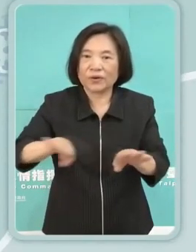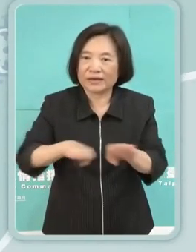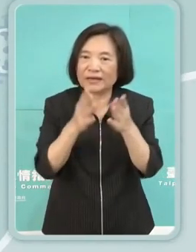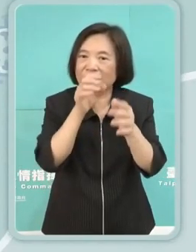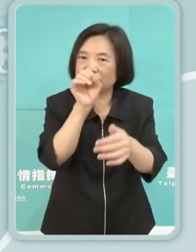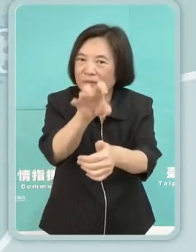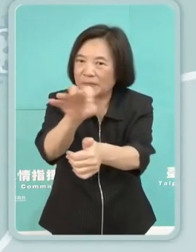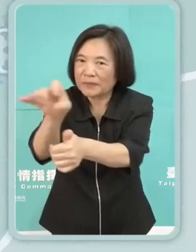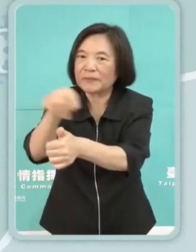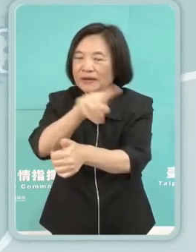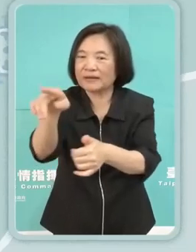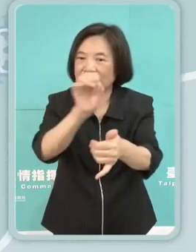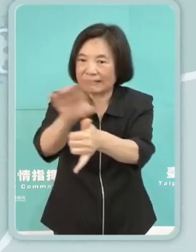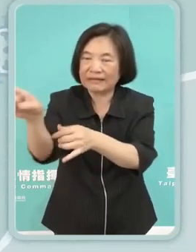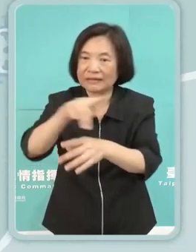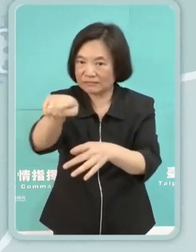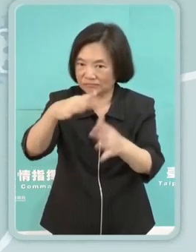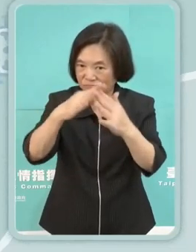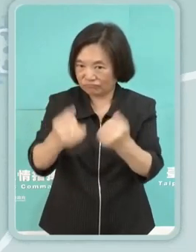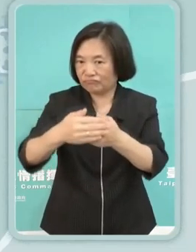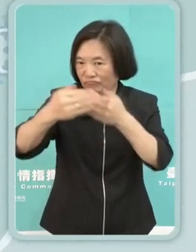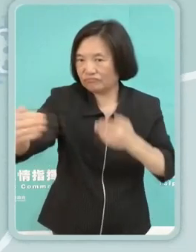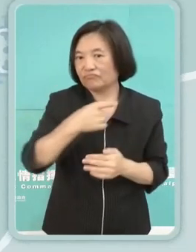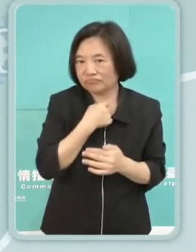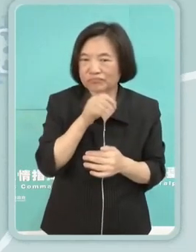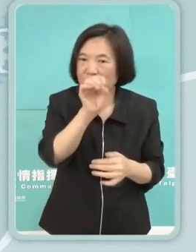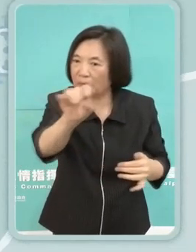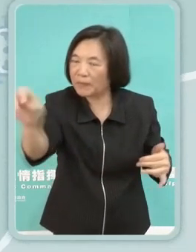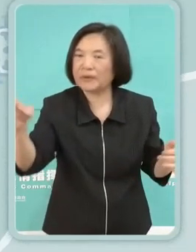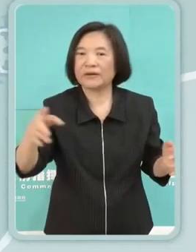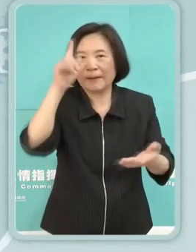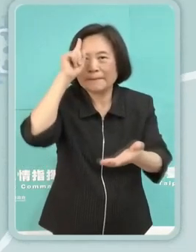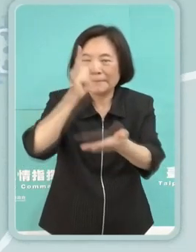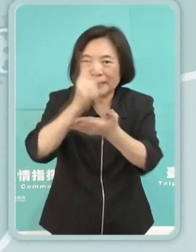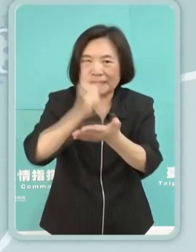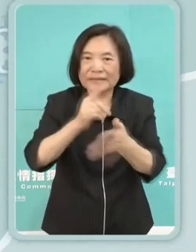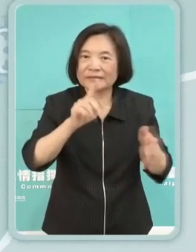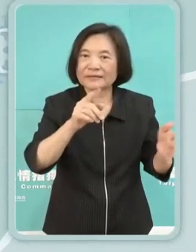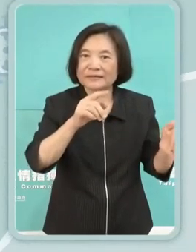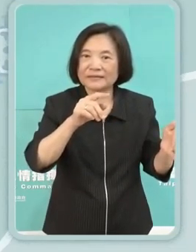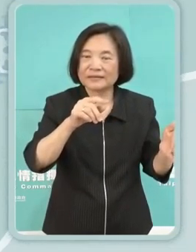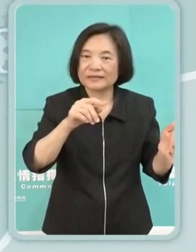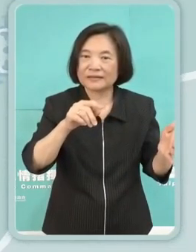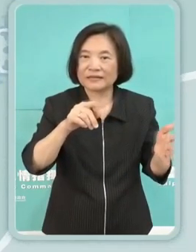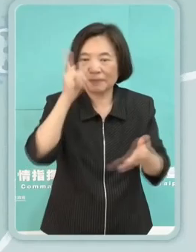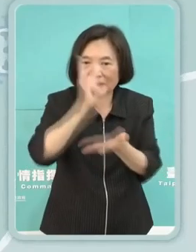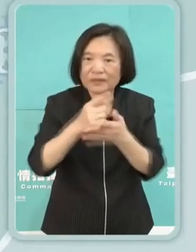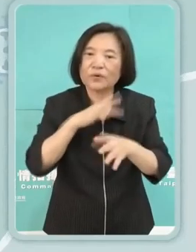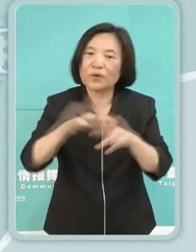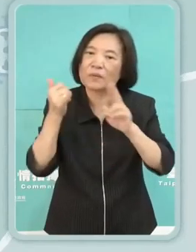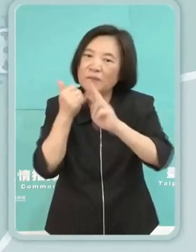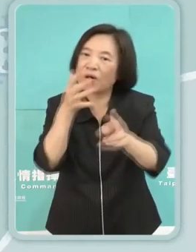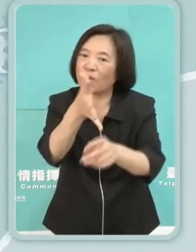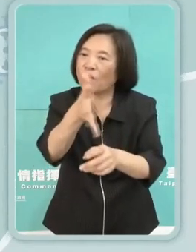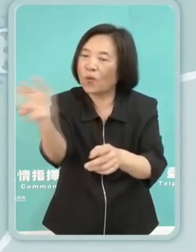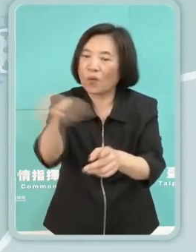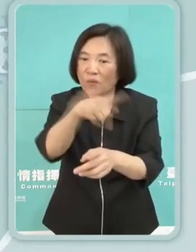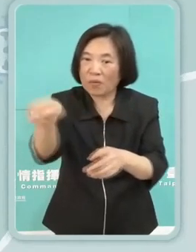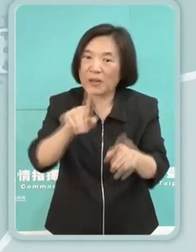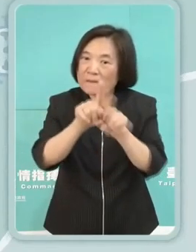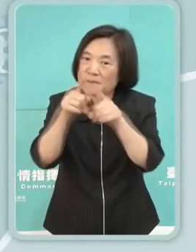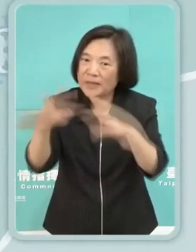也就是他的接触者就会开始被居家隔离。那每一天接下来之后，我们就会每一天去关怀这些接触